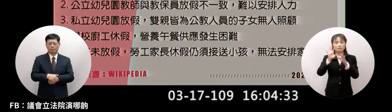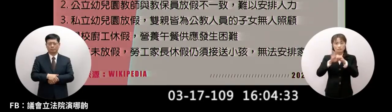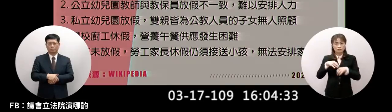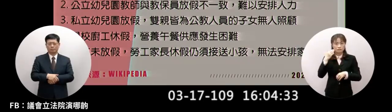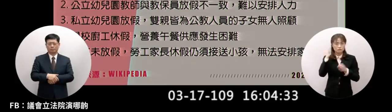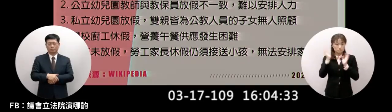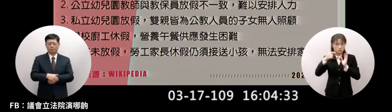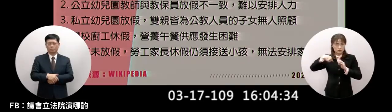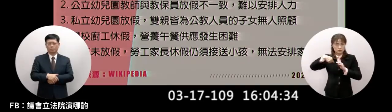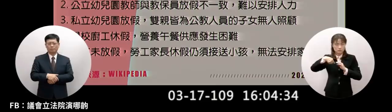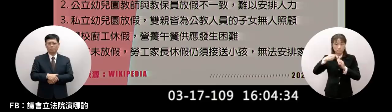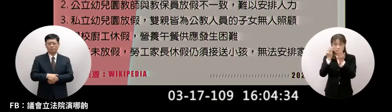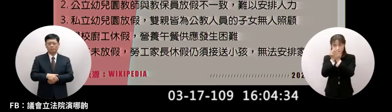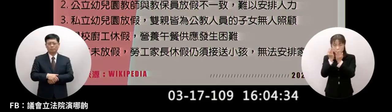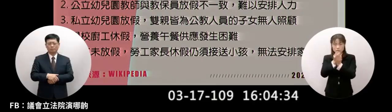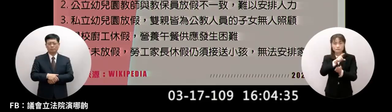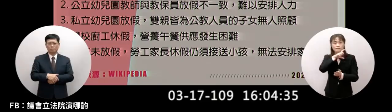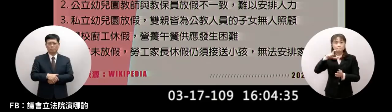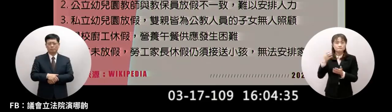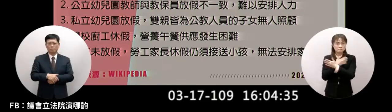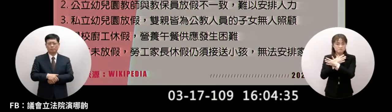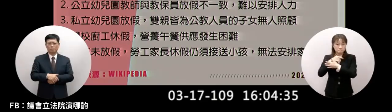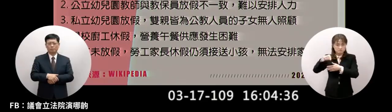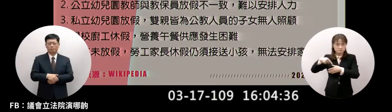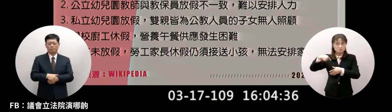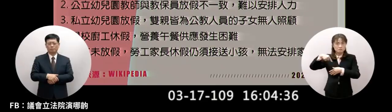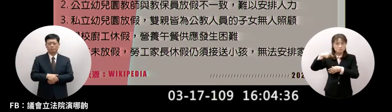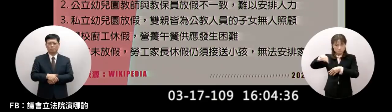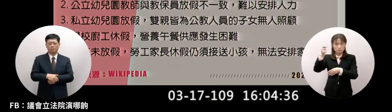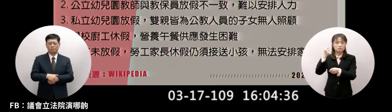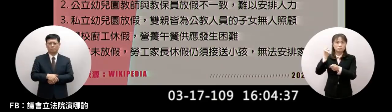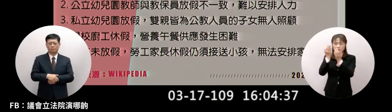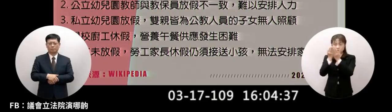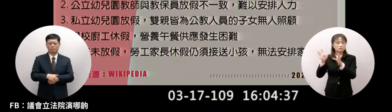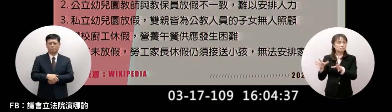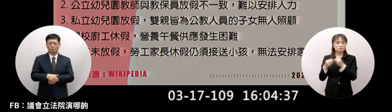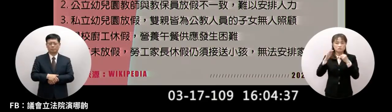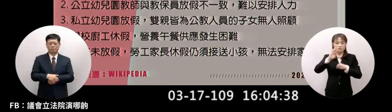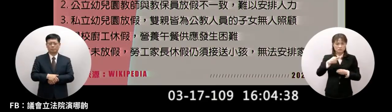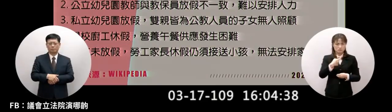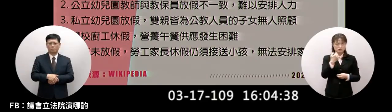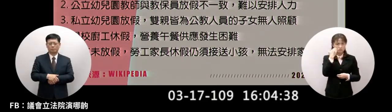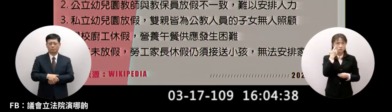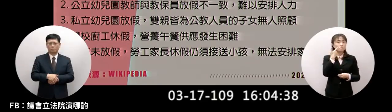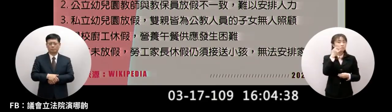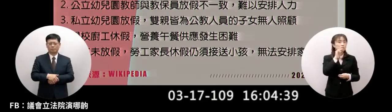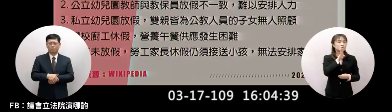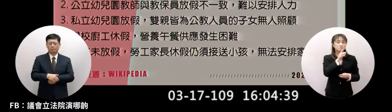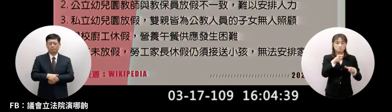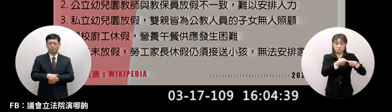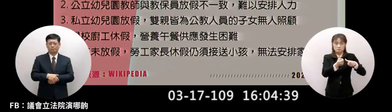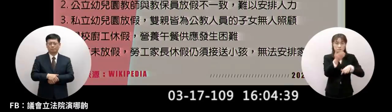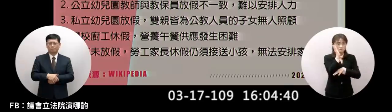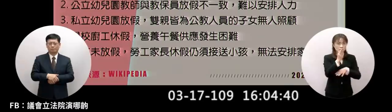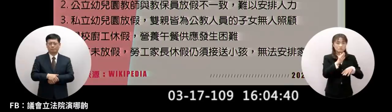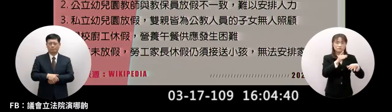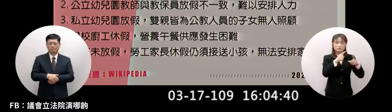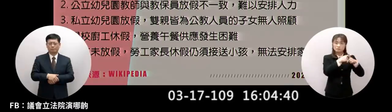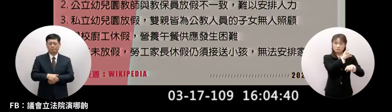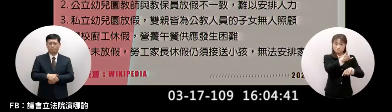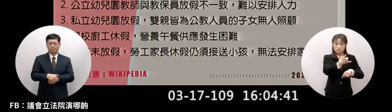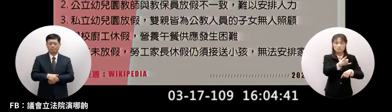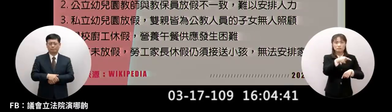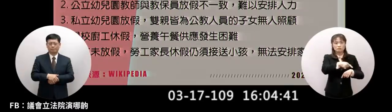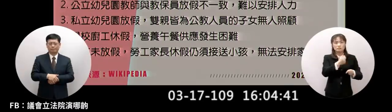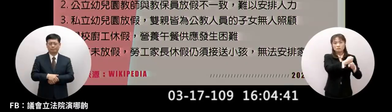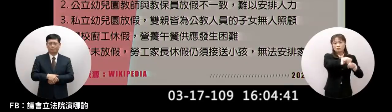幼囡仔唔免去上课，问题是我厝内我爸母，我有可能我是公家人员，我爱上班，结果我的囝哦，袂